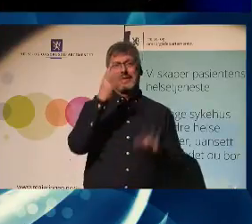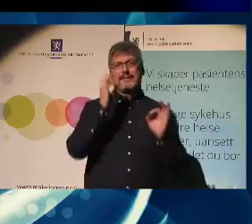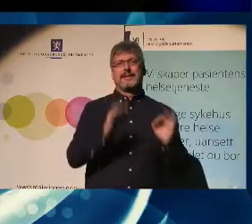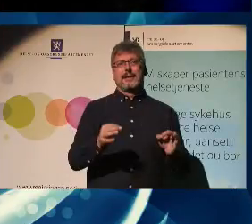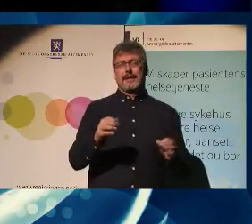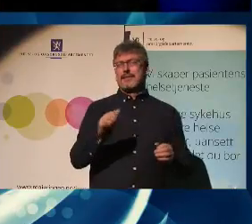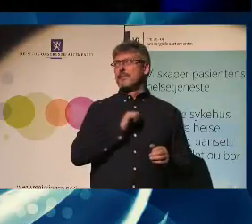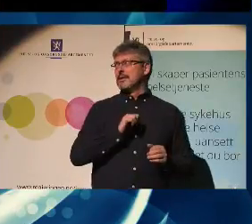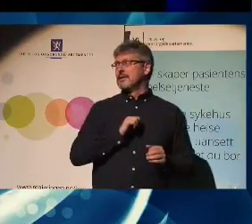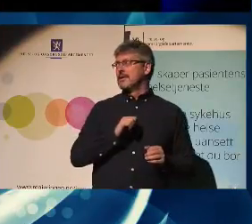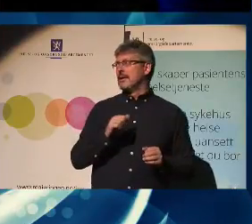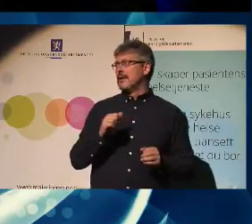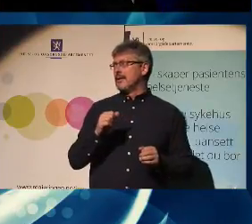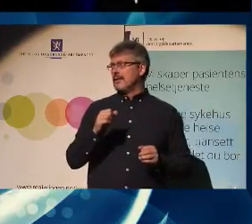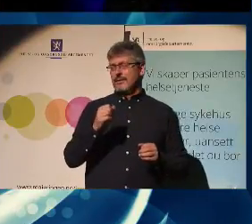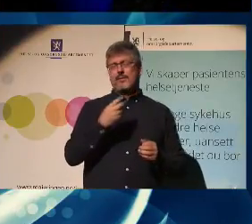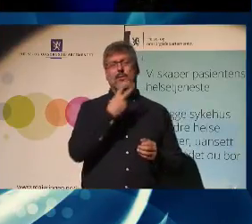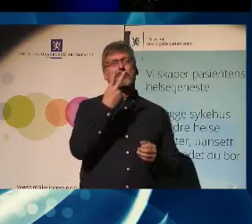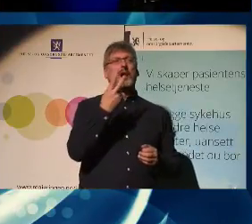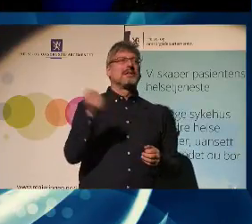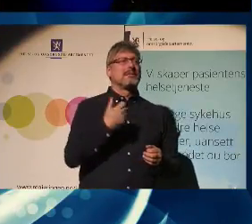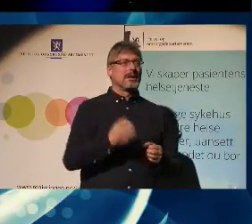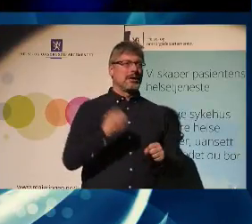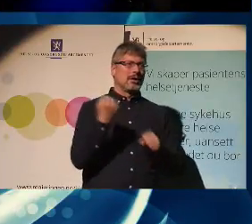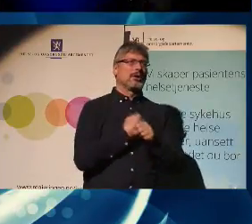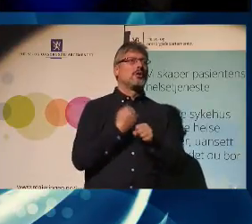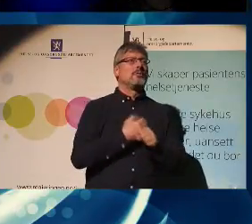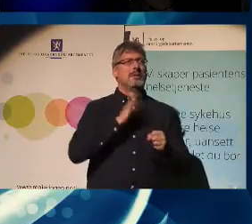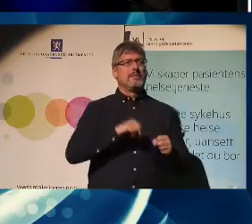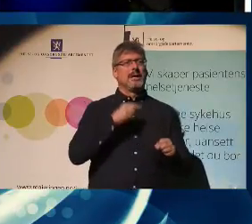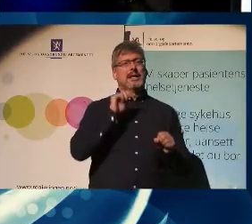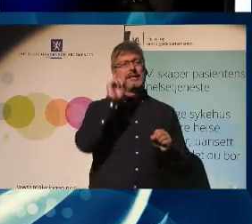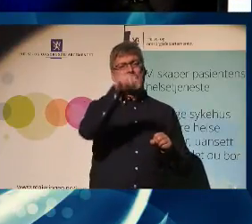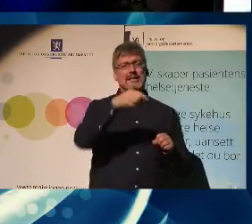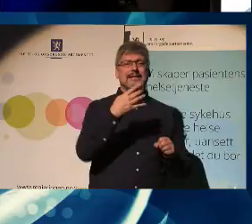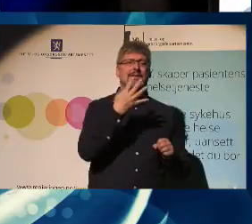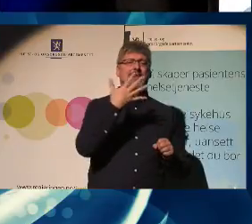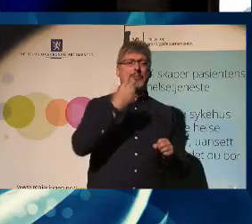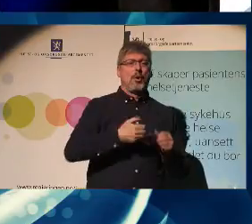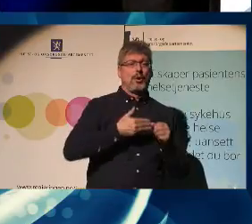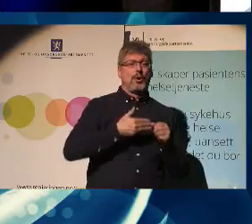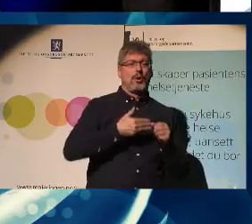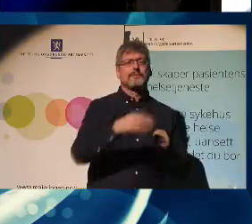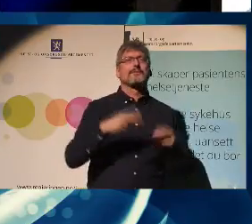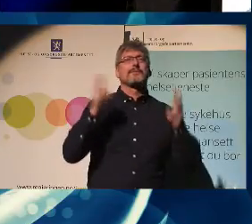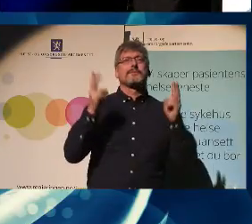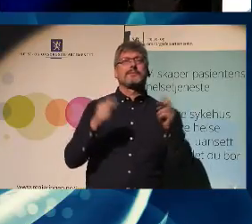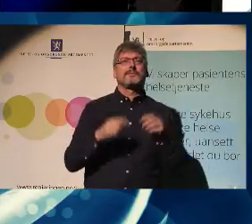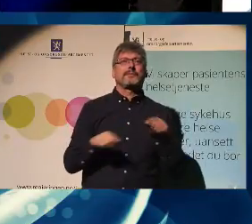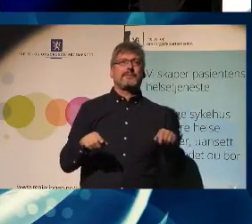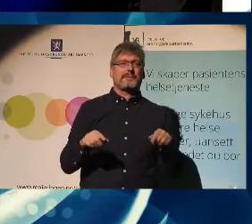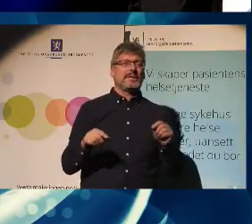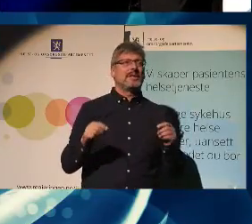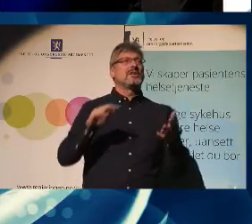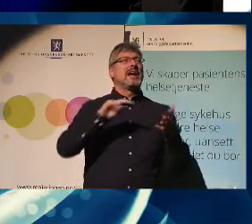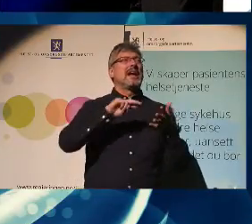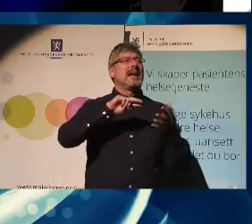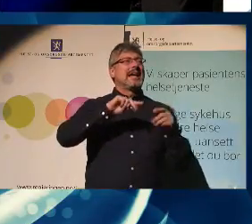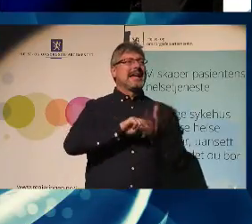selv og et par stipendiater skal jobbe med de neste 4-5 årene. Så har vi også informatikkmiljø på Blindern med oss, skal